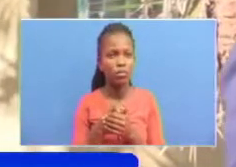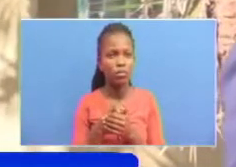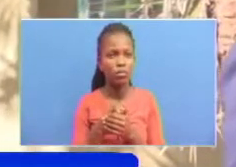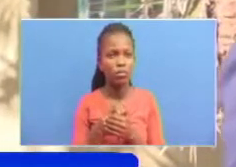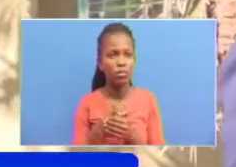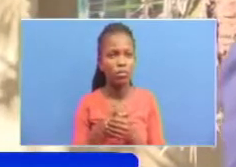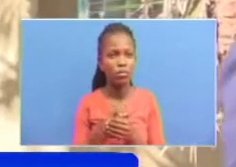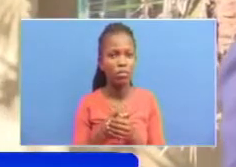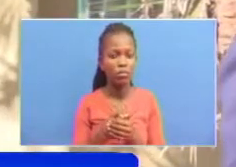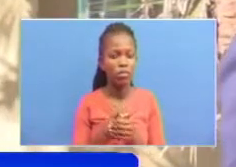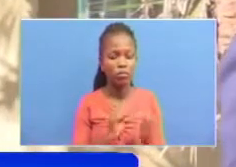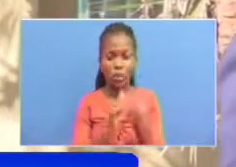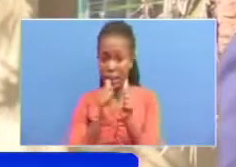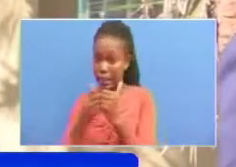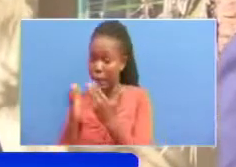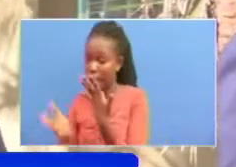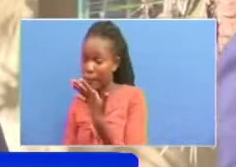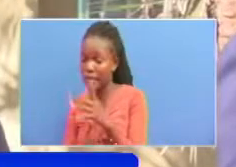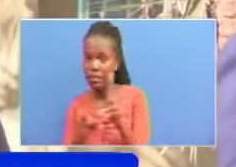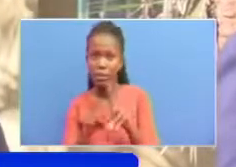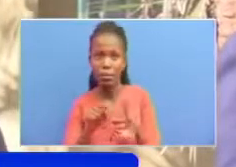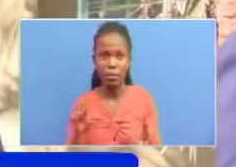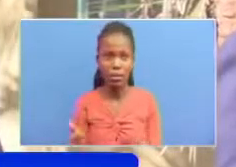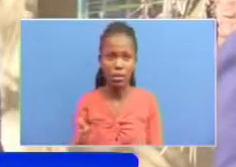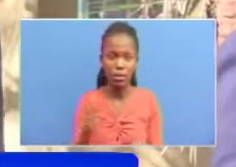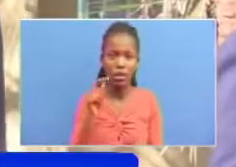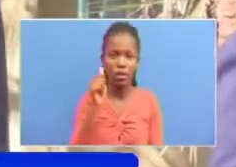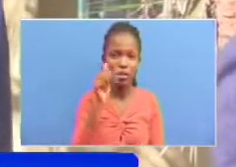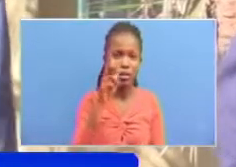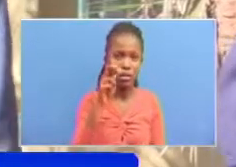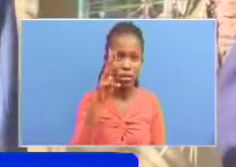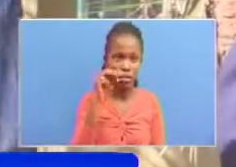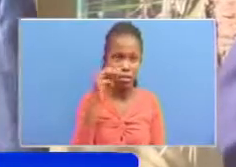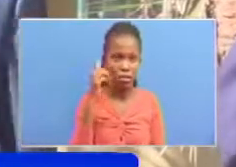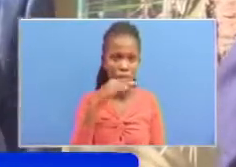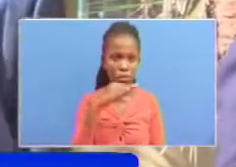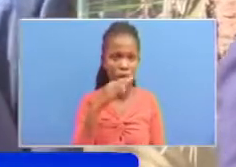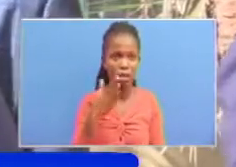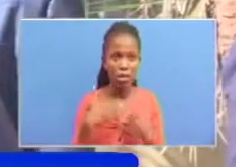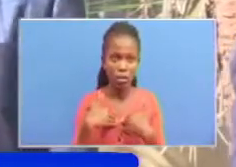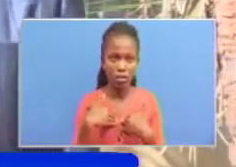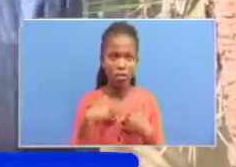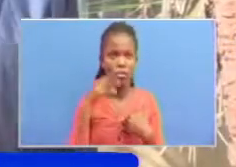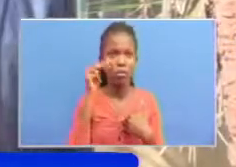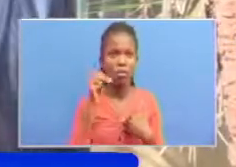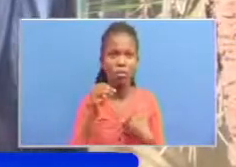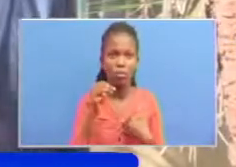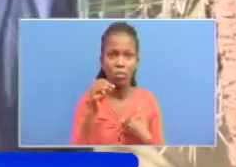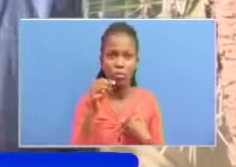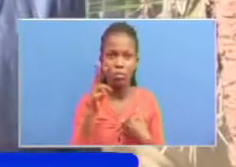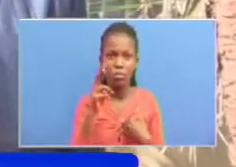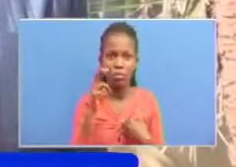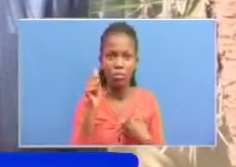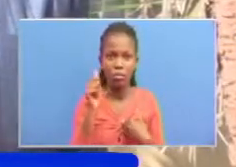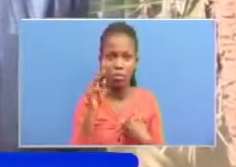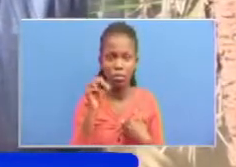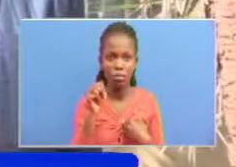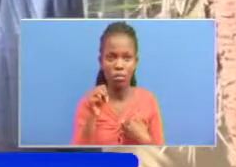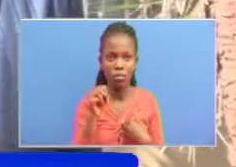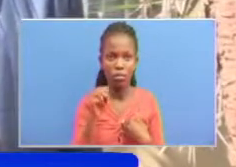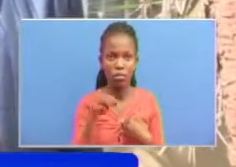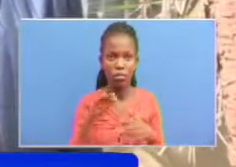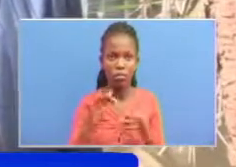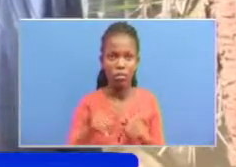angi otweki alami wethe netonge la maram na ta grade. Mubeo longi tanenga mbesa ni wa agriculture. Tuenda